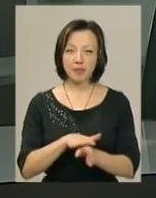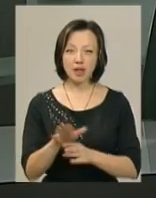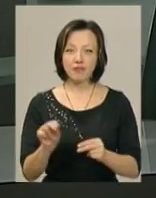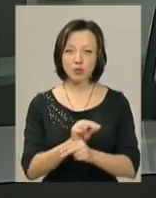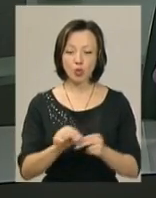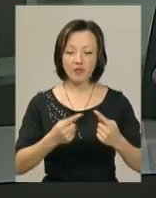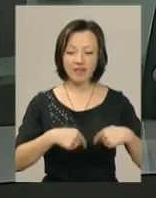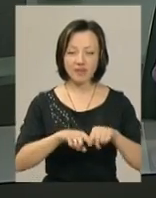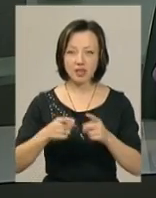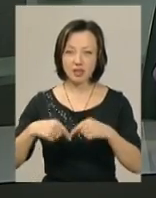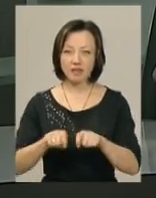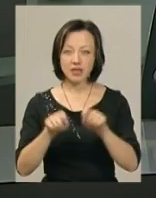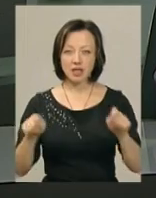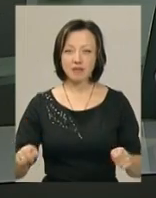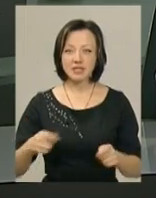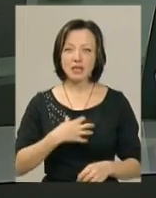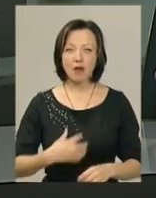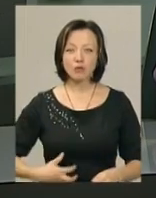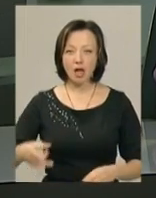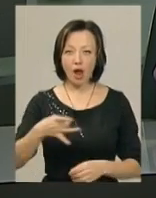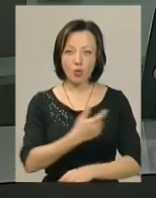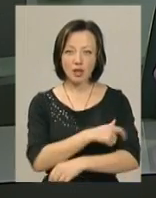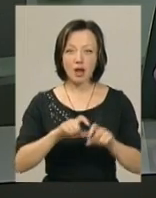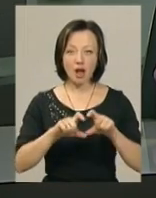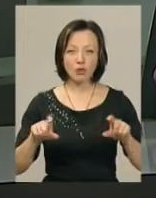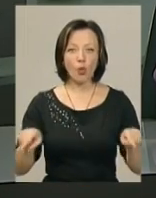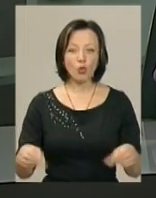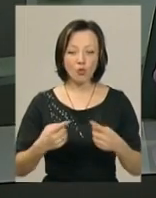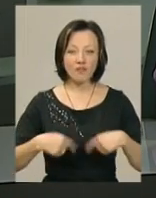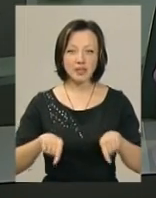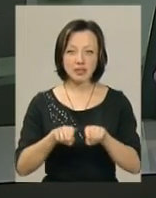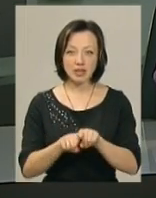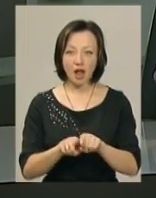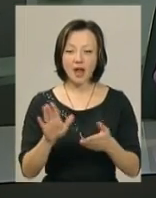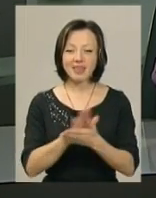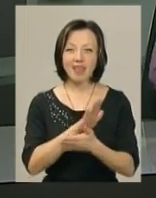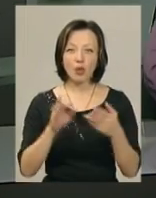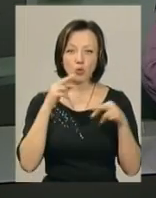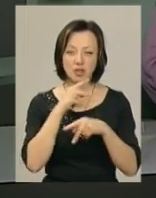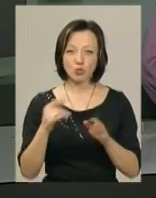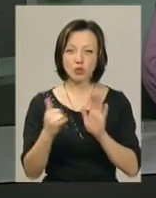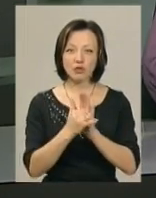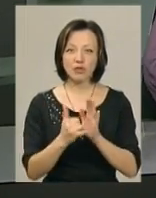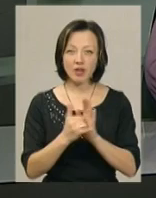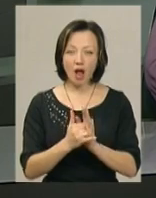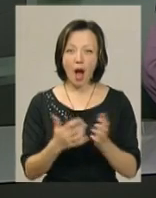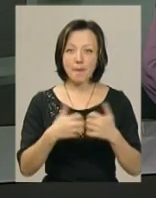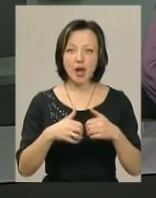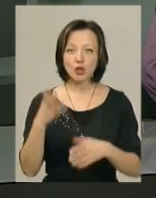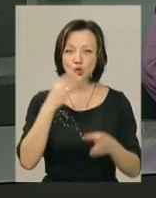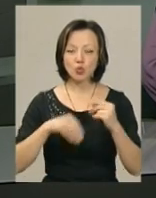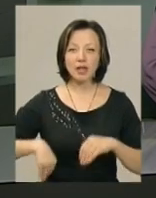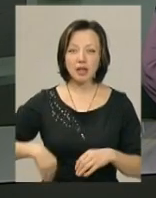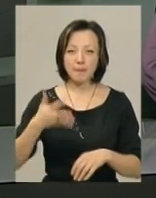2 капітально відремонтованих відділення відкрили у Славутській районній лікарні. В оновленому відділенні детоксикації встановили апарати штучних нирок вартістю